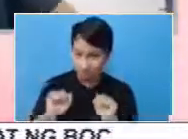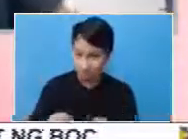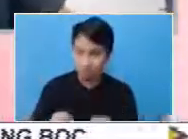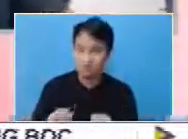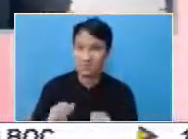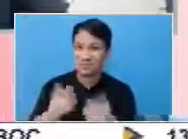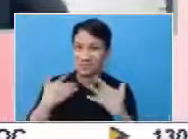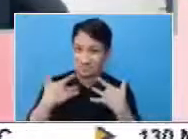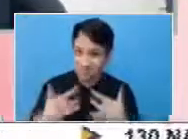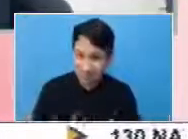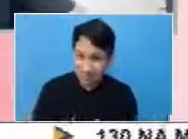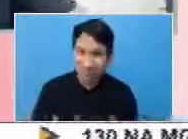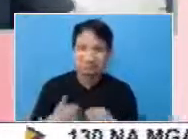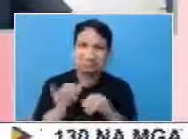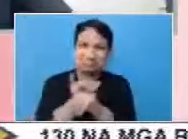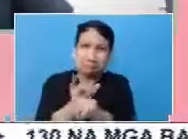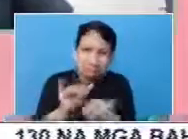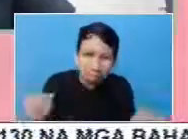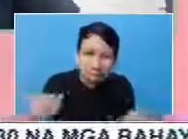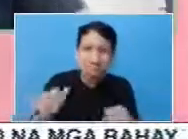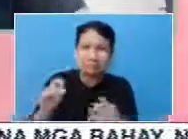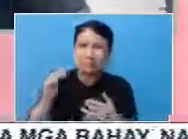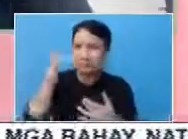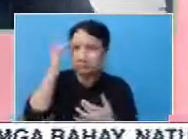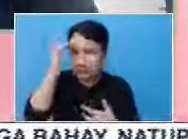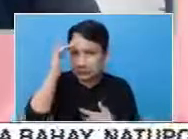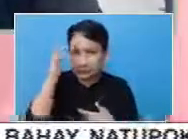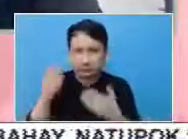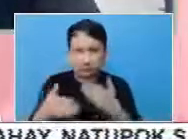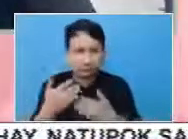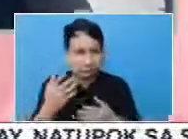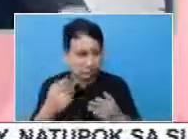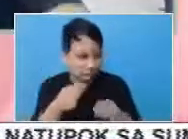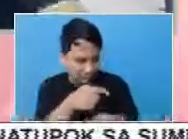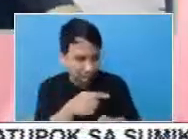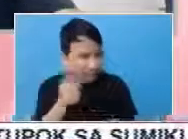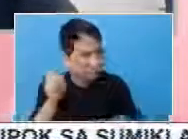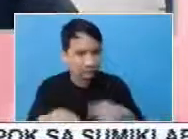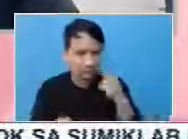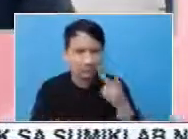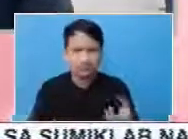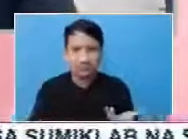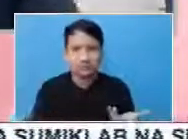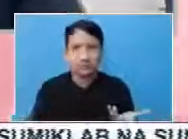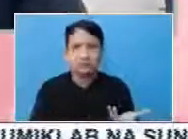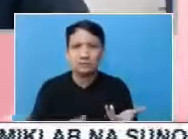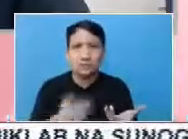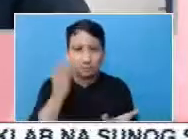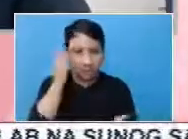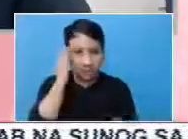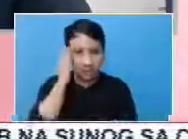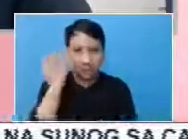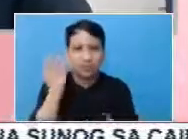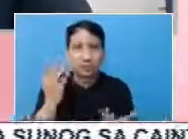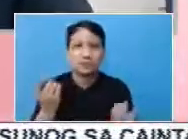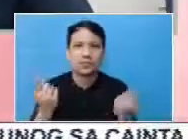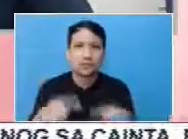stress debriefing na gagawin dyan sa mga Police Maynila. What if may mga bumagsak po at